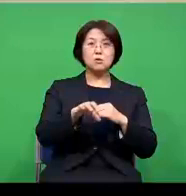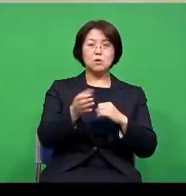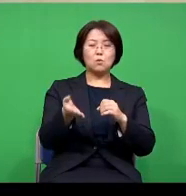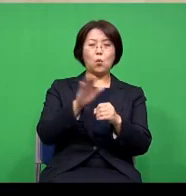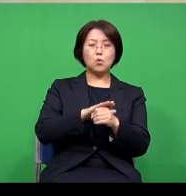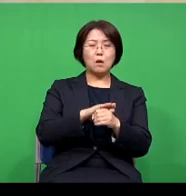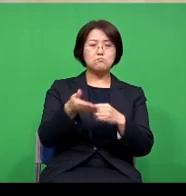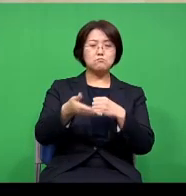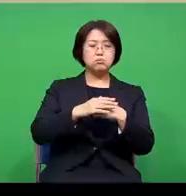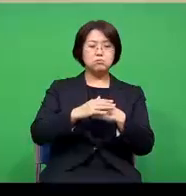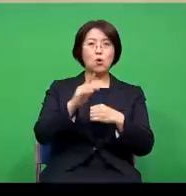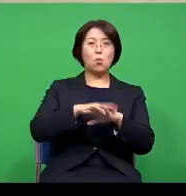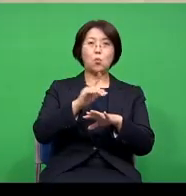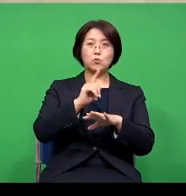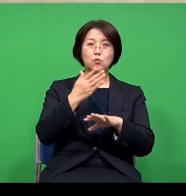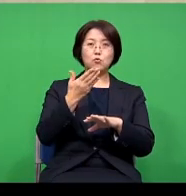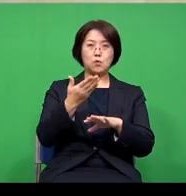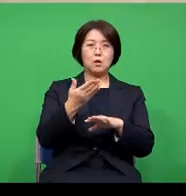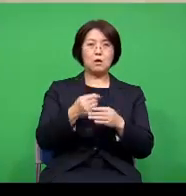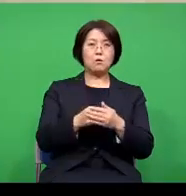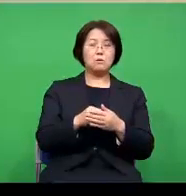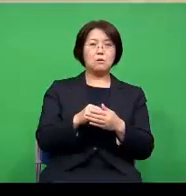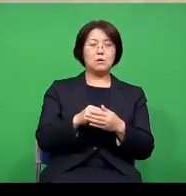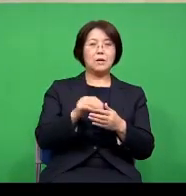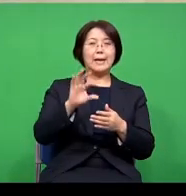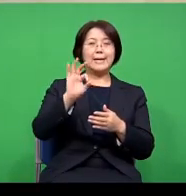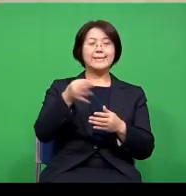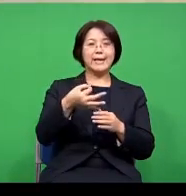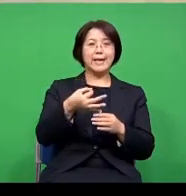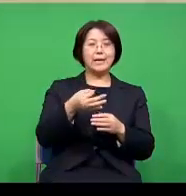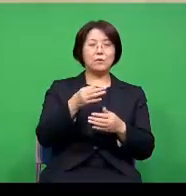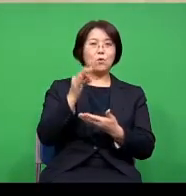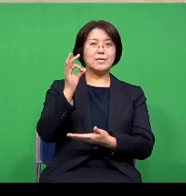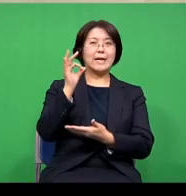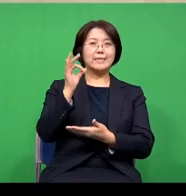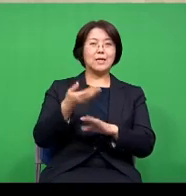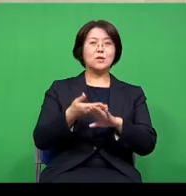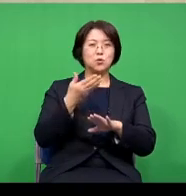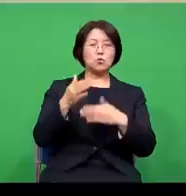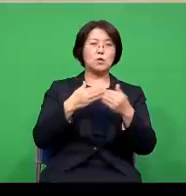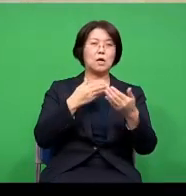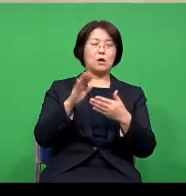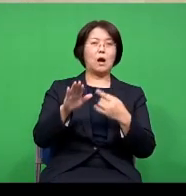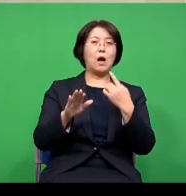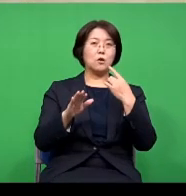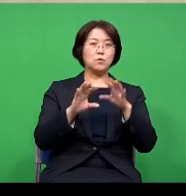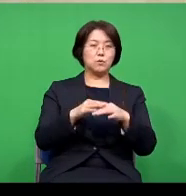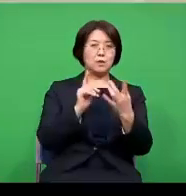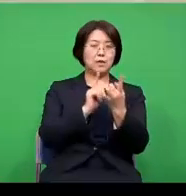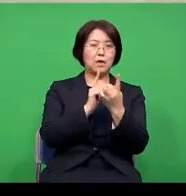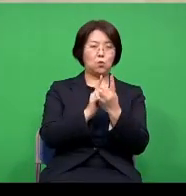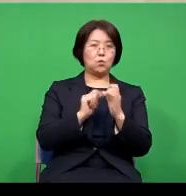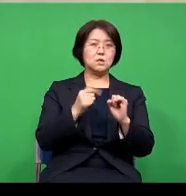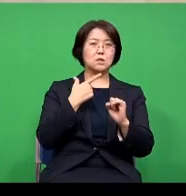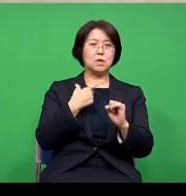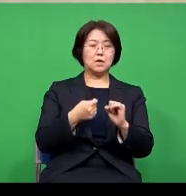どう補填するかというのは、まあ、いろんな税制上の私も経験を積んできておりますから、まあ、しっかり対処した